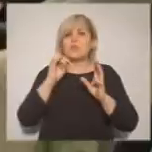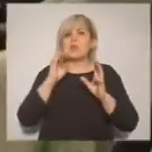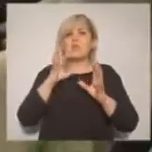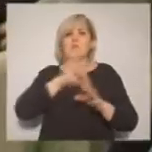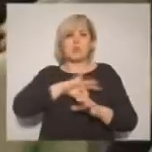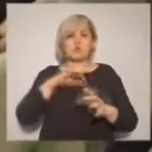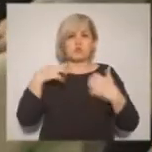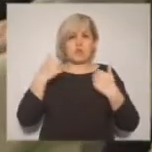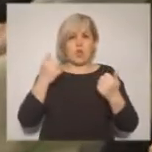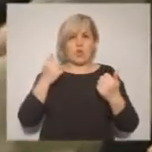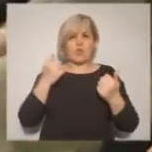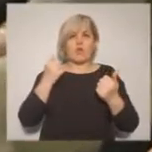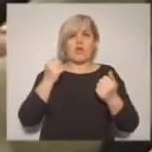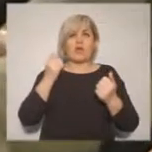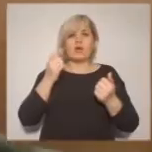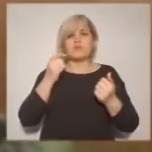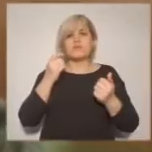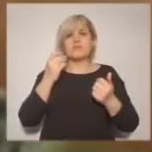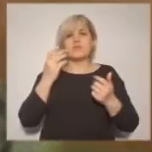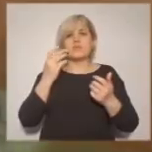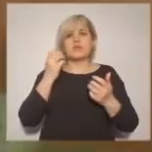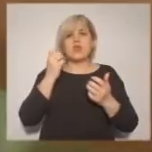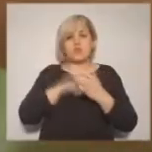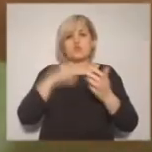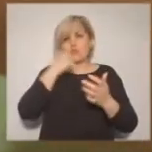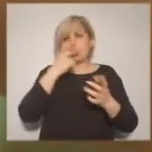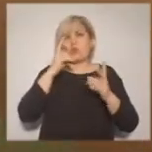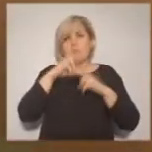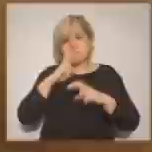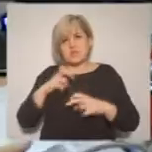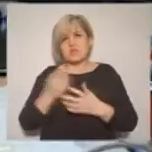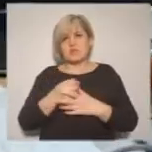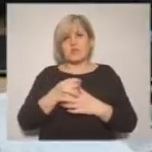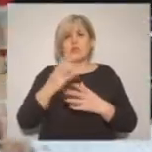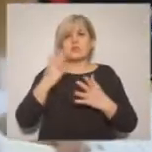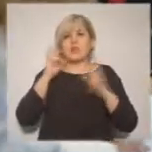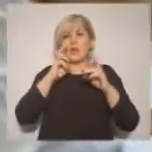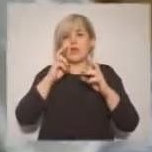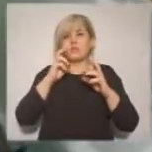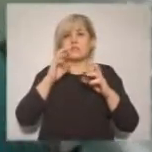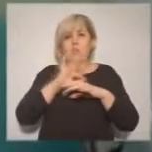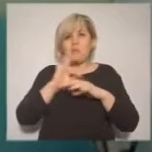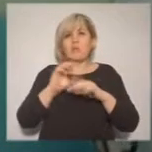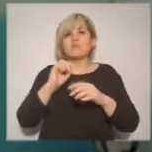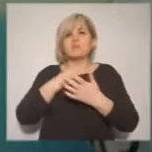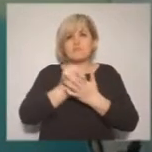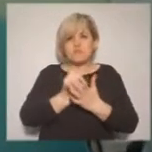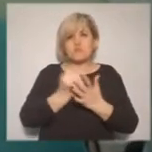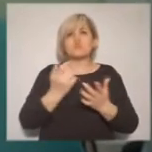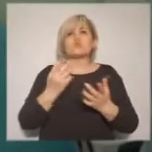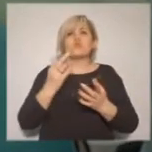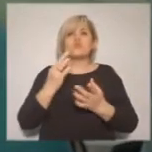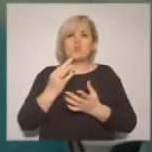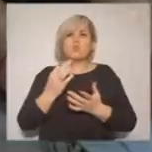ежегодное обследование, а если заболевание подтверждается, дегельминтизацию. Это учителя, врачи, люди, работающие с продуктами питания.